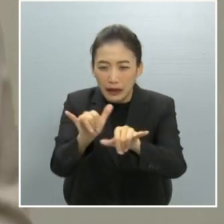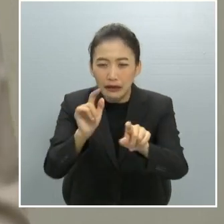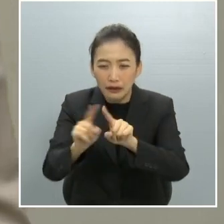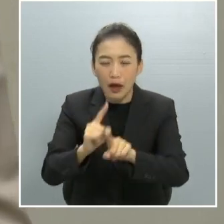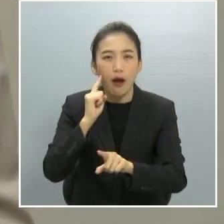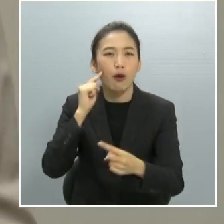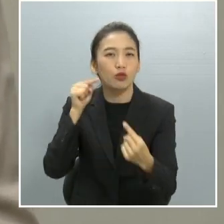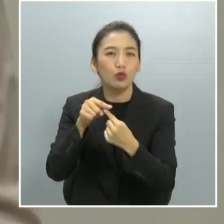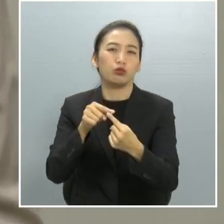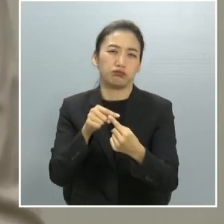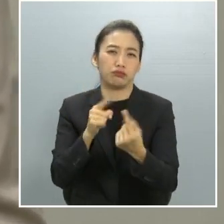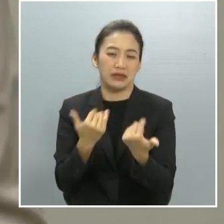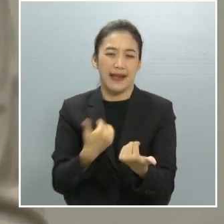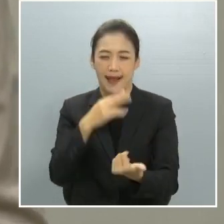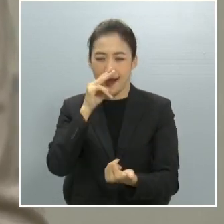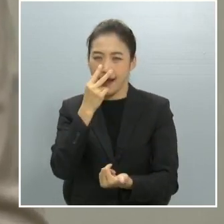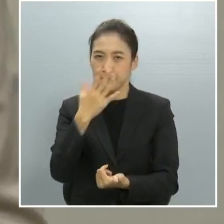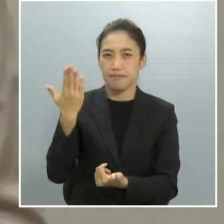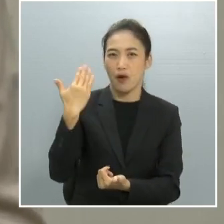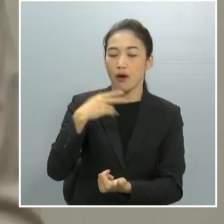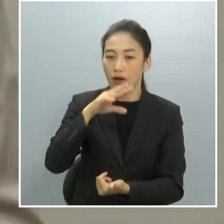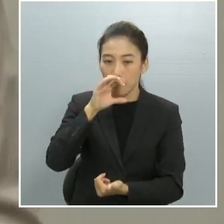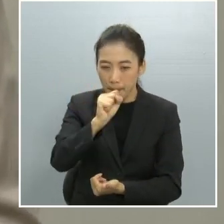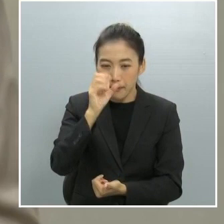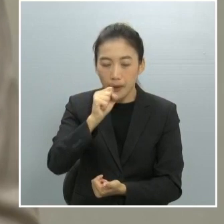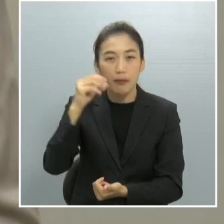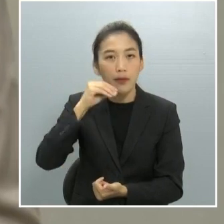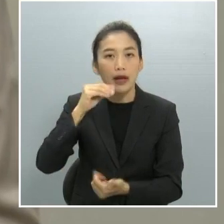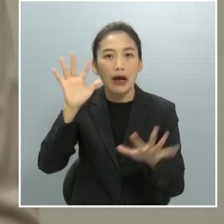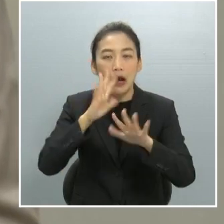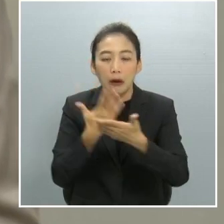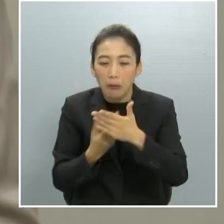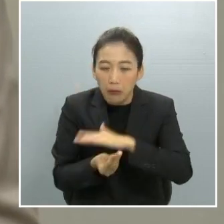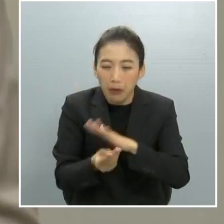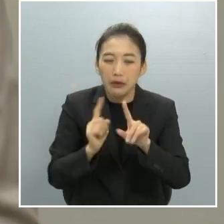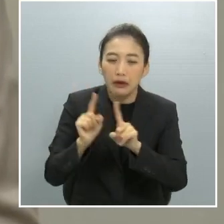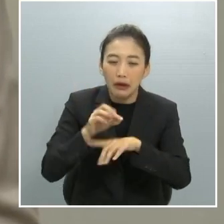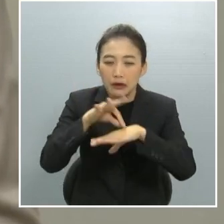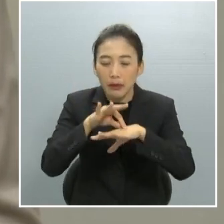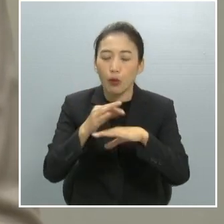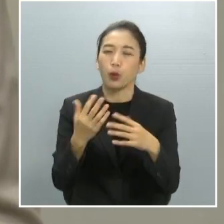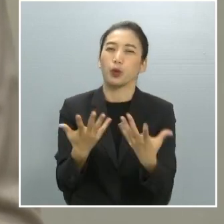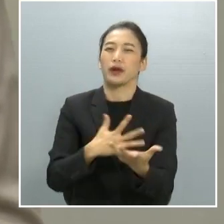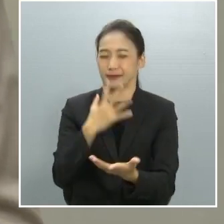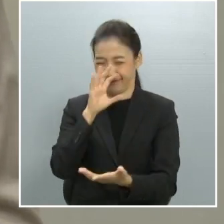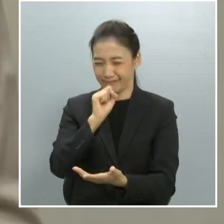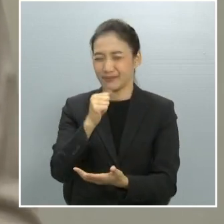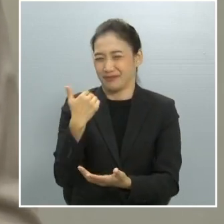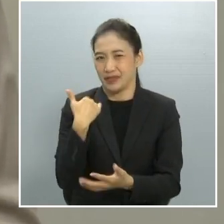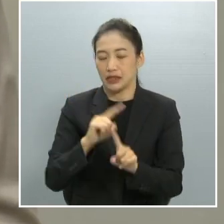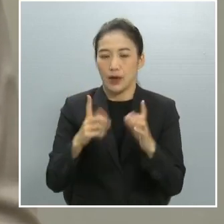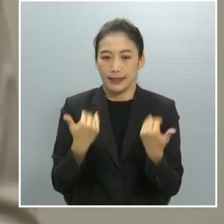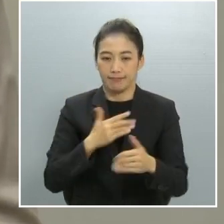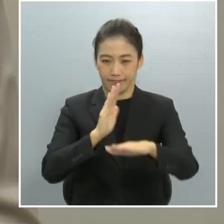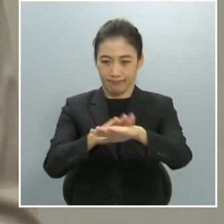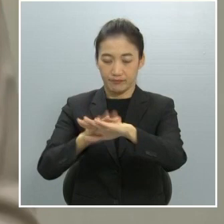ภาคของราชการเองเนี่ยนะฮะก็มีส่วนสำคัญในการขับเคลื่อนประเทศดังนั้นการปูนบำเหน็จทั้งหลายเนี่ยก็ขอให้มีความเป็นธรรมด้วยผลงาน